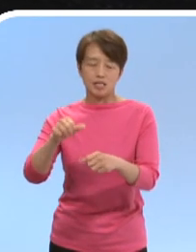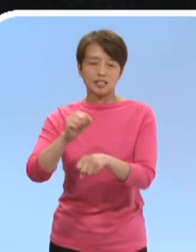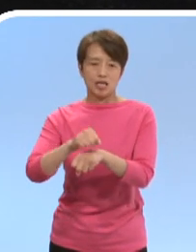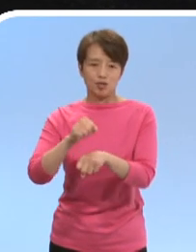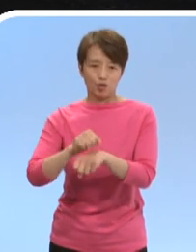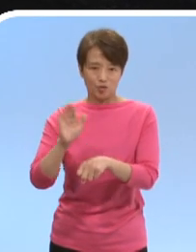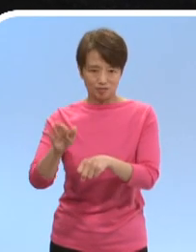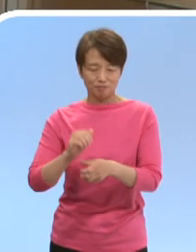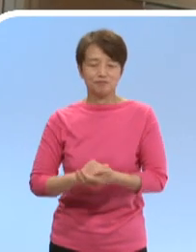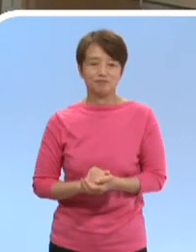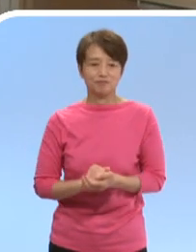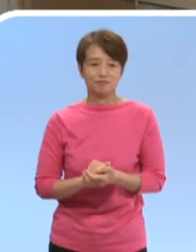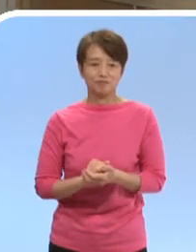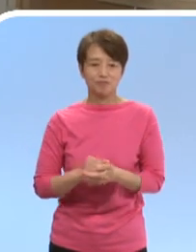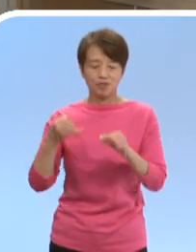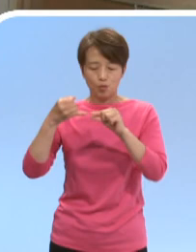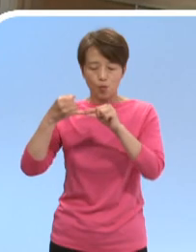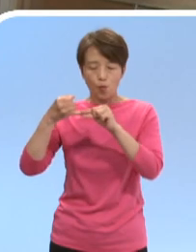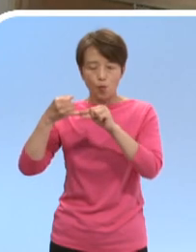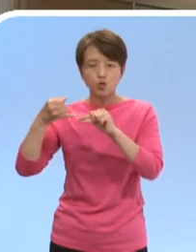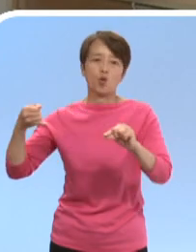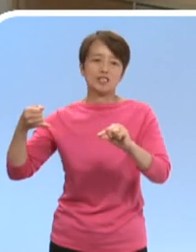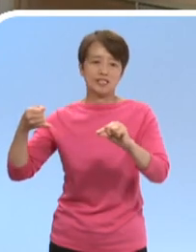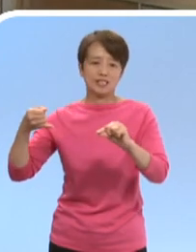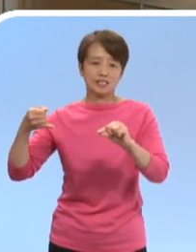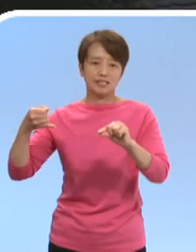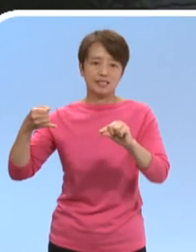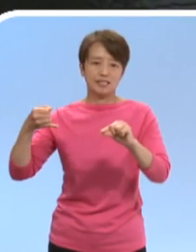ども、あとですね、麺が細くなっています。